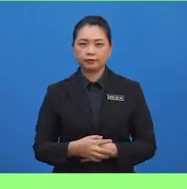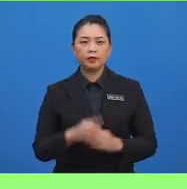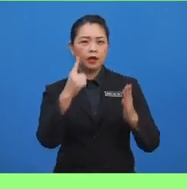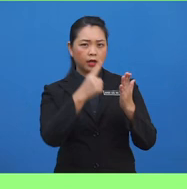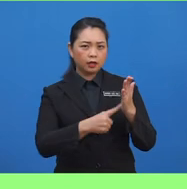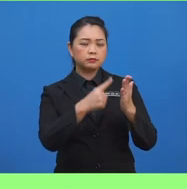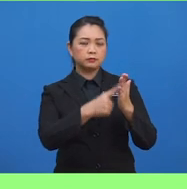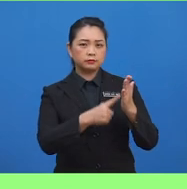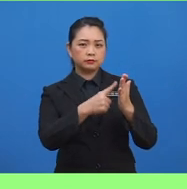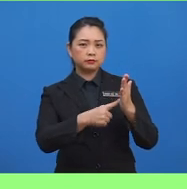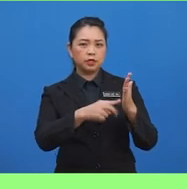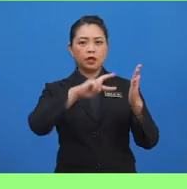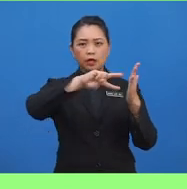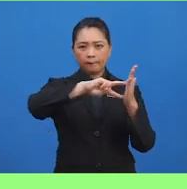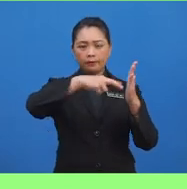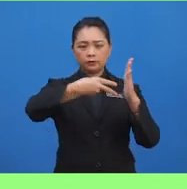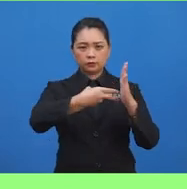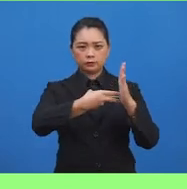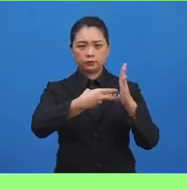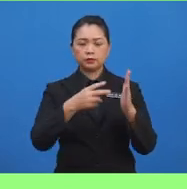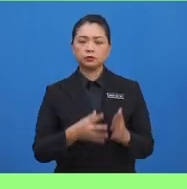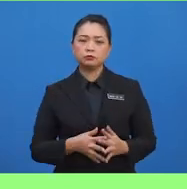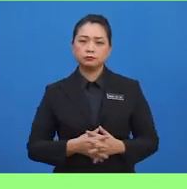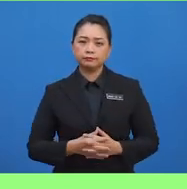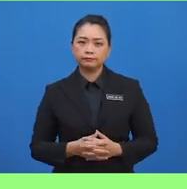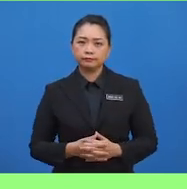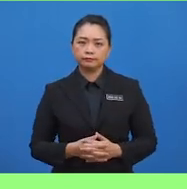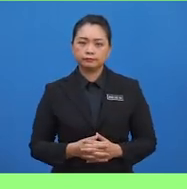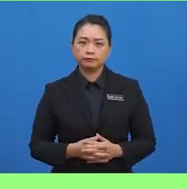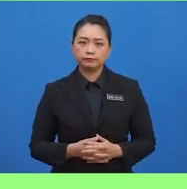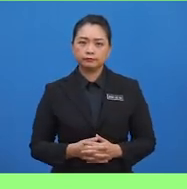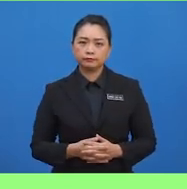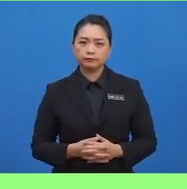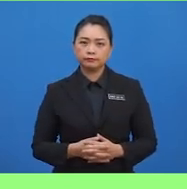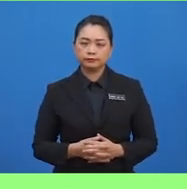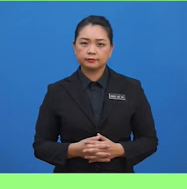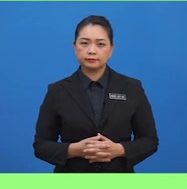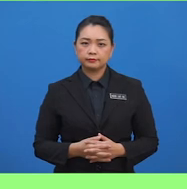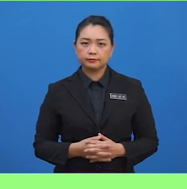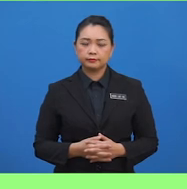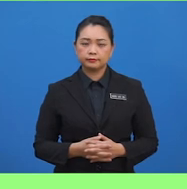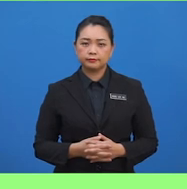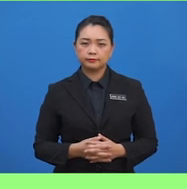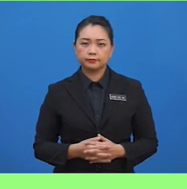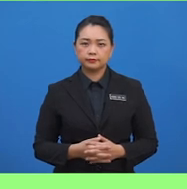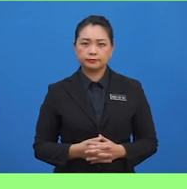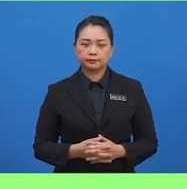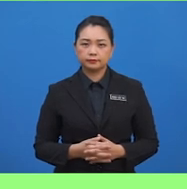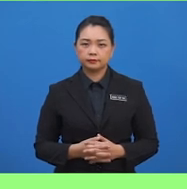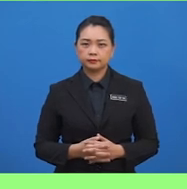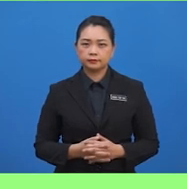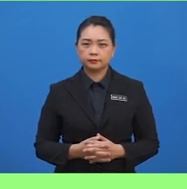akhir-akhir Dapatkah murid-murid menyakitkan maksud syair berpandukan